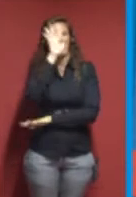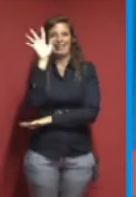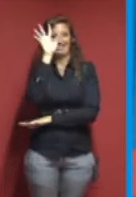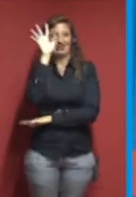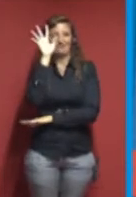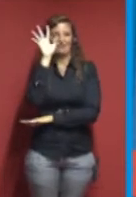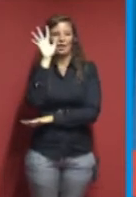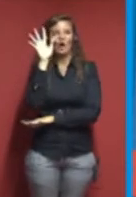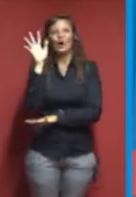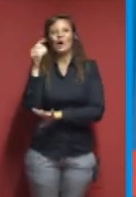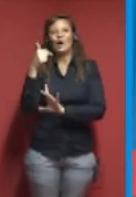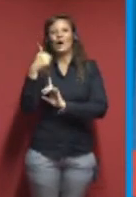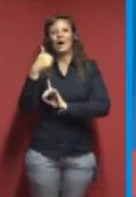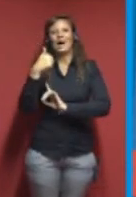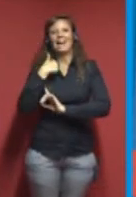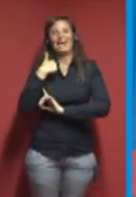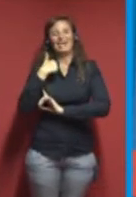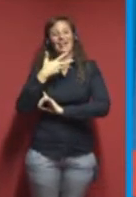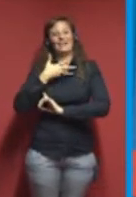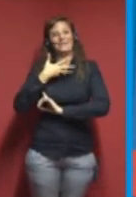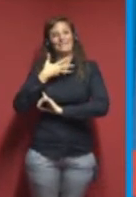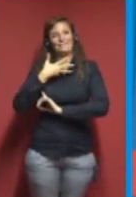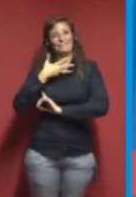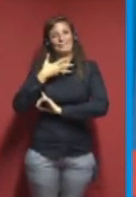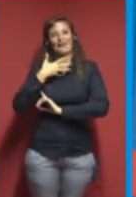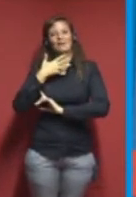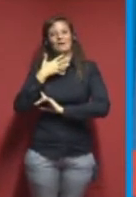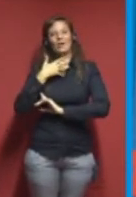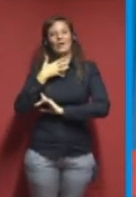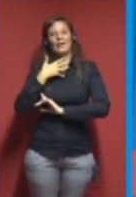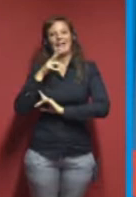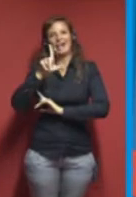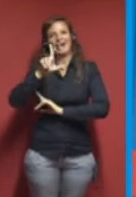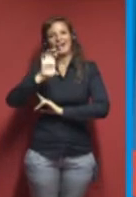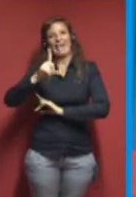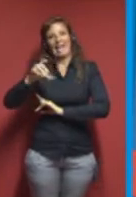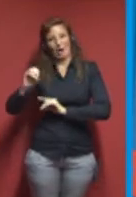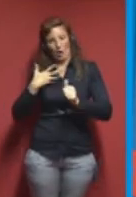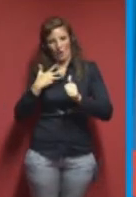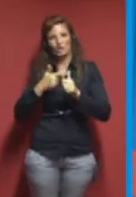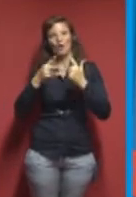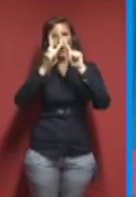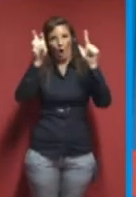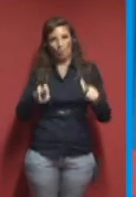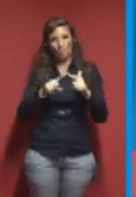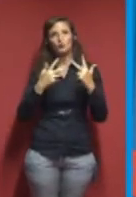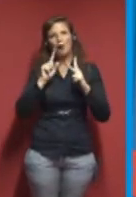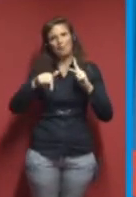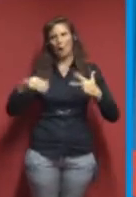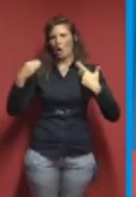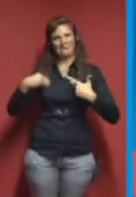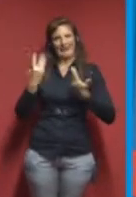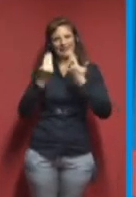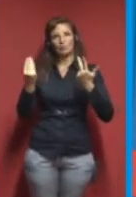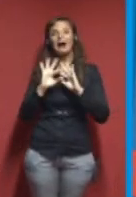per esempio io avevo il lego avevo i computer e avevamo anche gli orsacchiotti ma